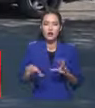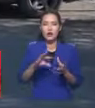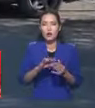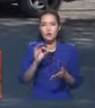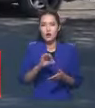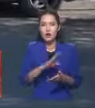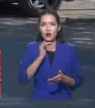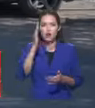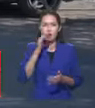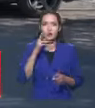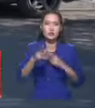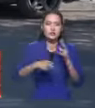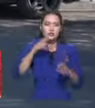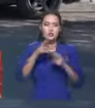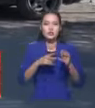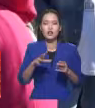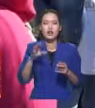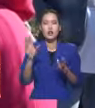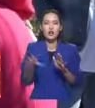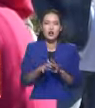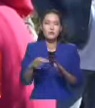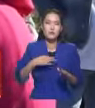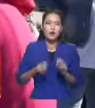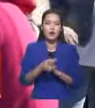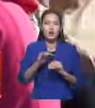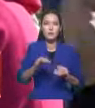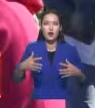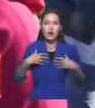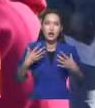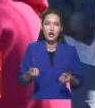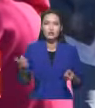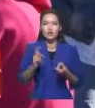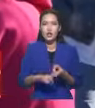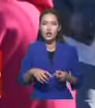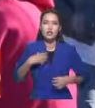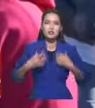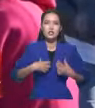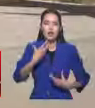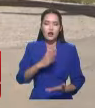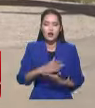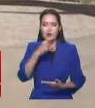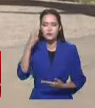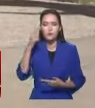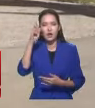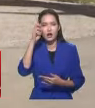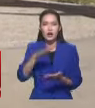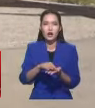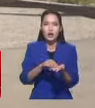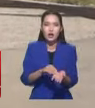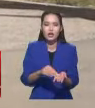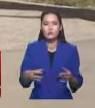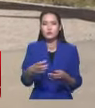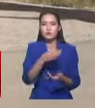Ата-аналар шағымды тыңдайтын құлақ қалмады дейді. Балаларының денсаулығы мен өміріне алаңдап, қалалық әкімдікке былтыр үш бу хат жазған. Жауап та жолда